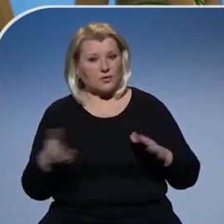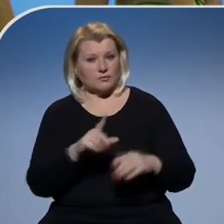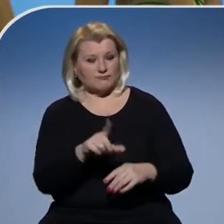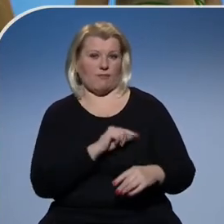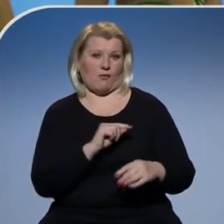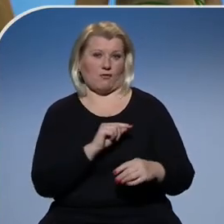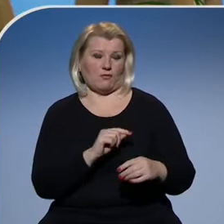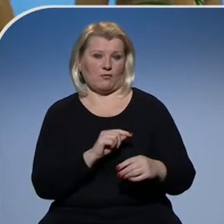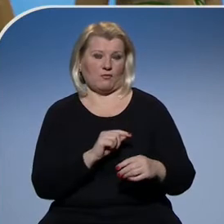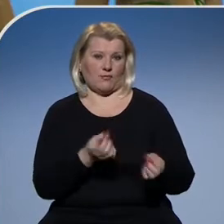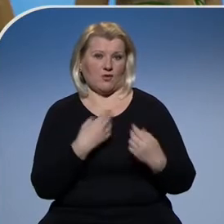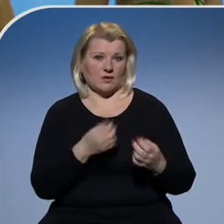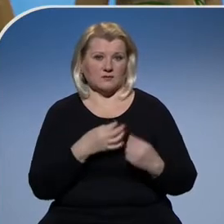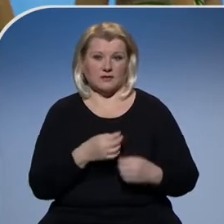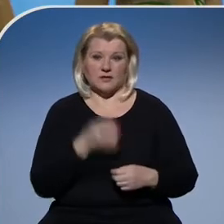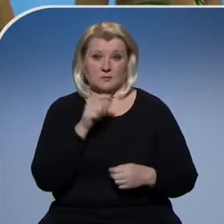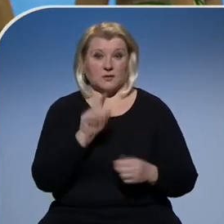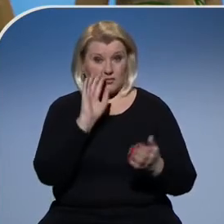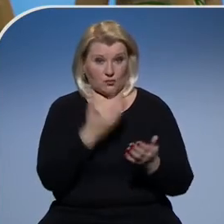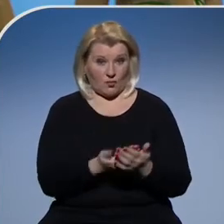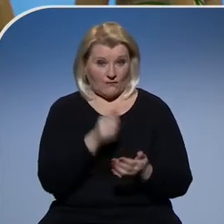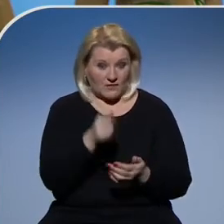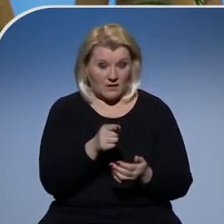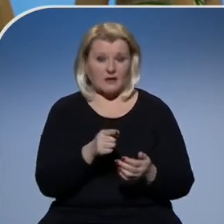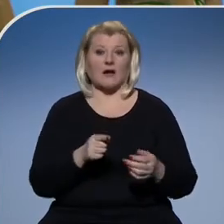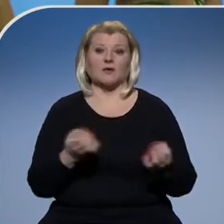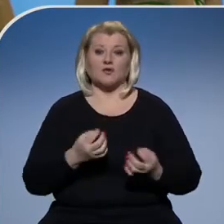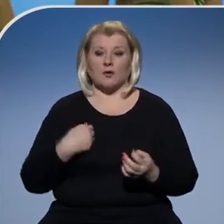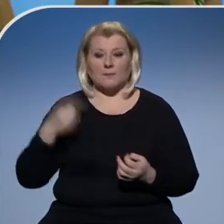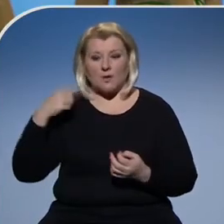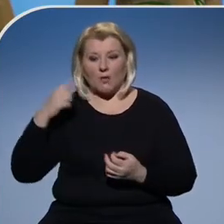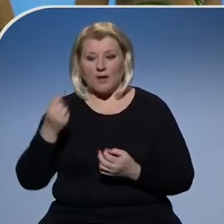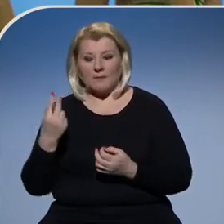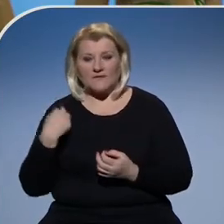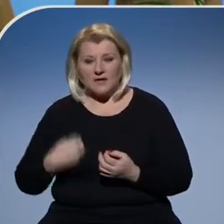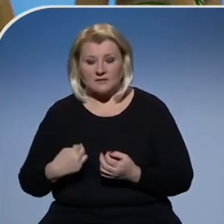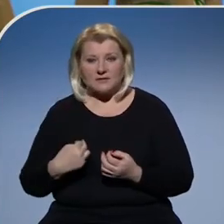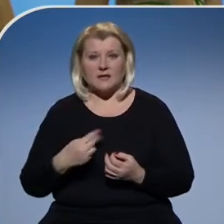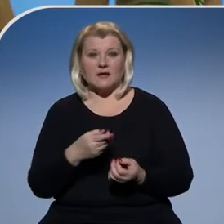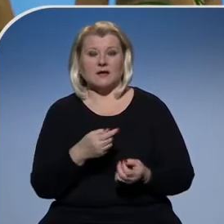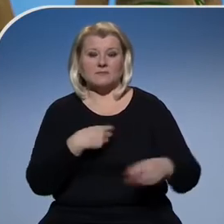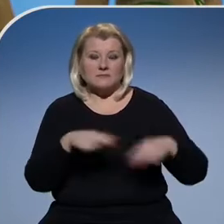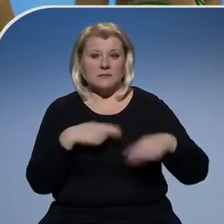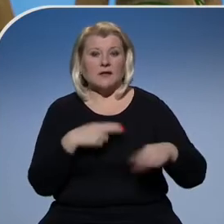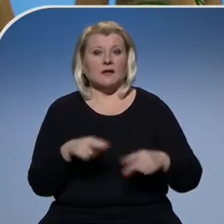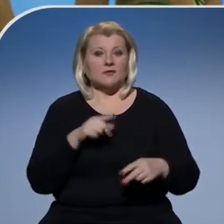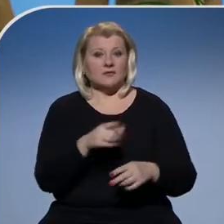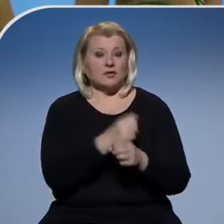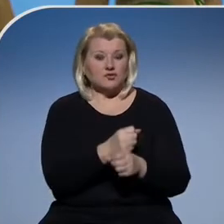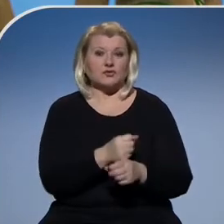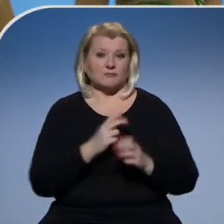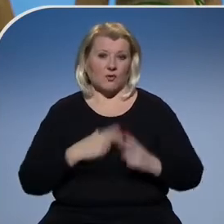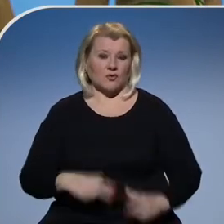takovému člověku dáte důvěru, že vás skutečně bude doprovázet a budete s ním řešit veškeré svoje finanční záležitosti. Sám mám klienty třeba už 10 let a